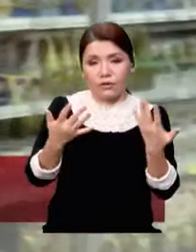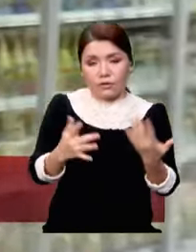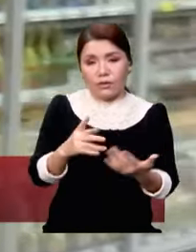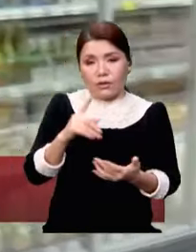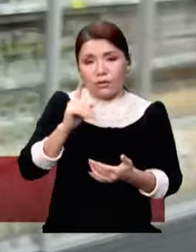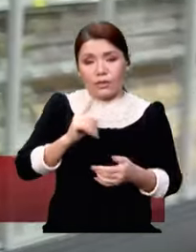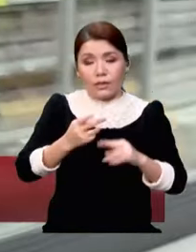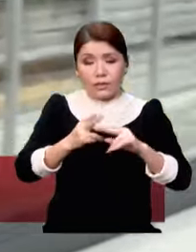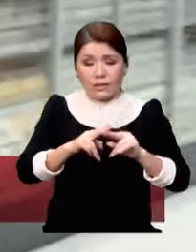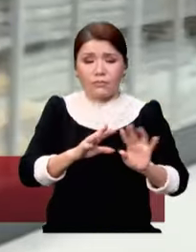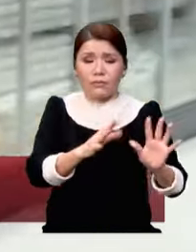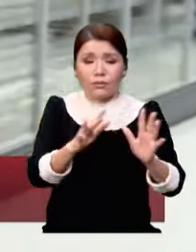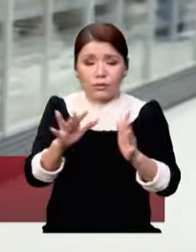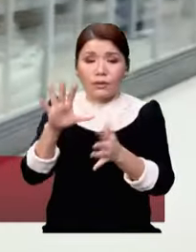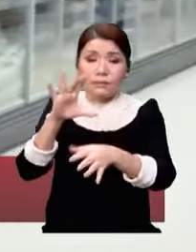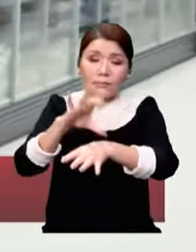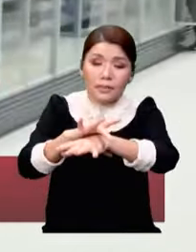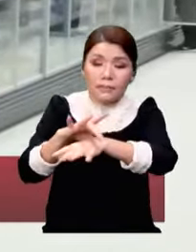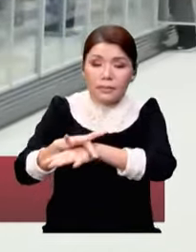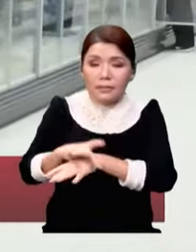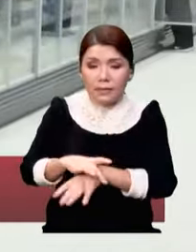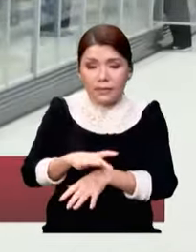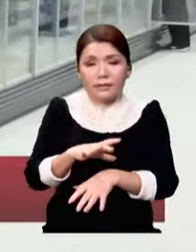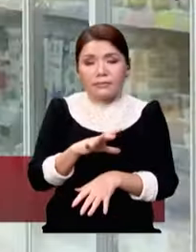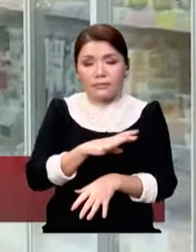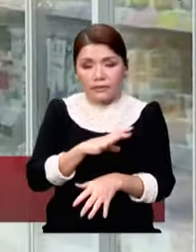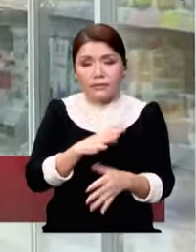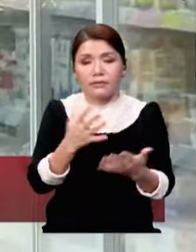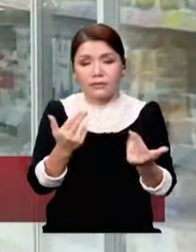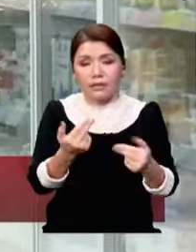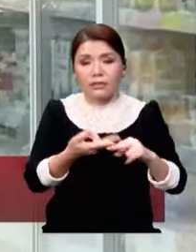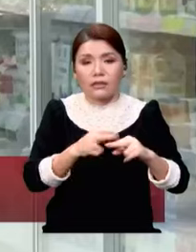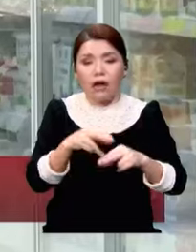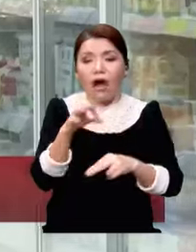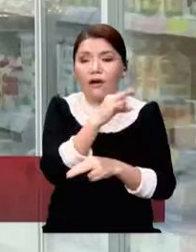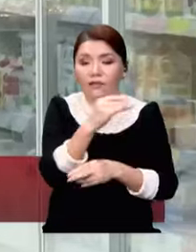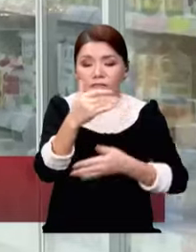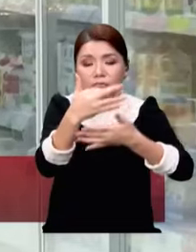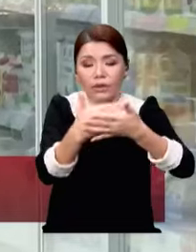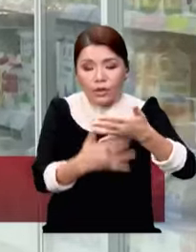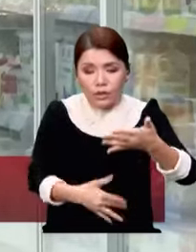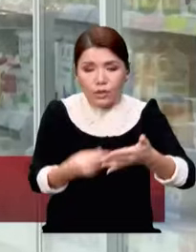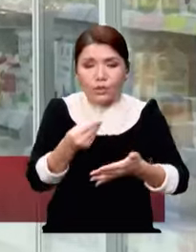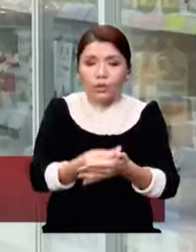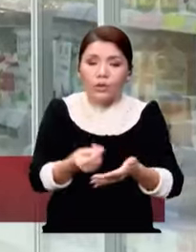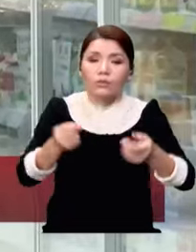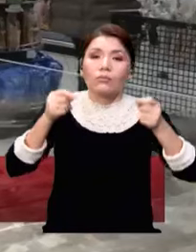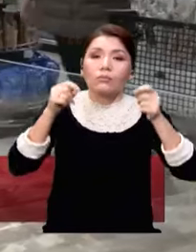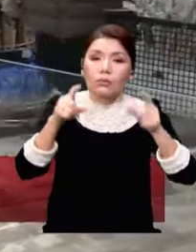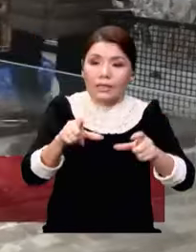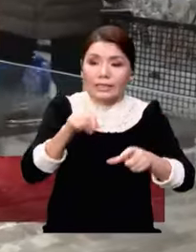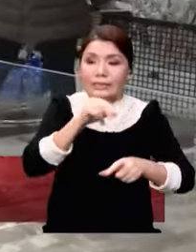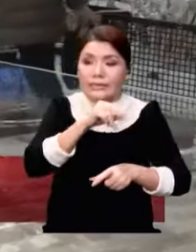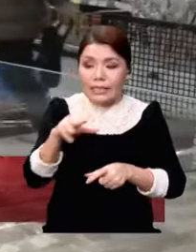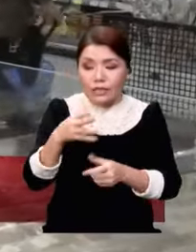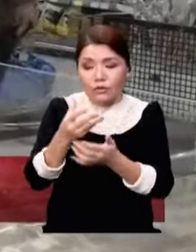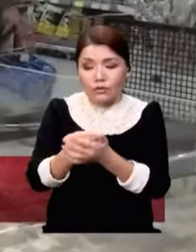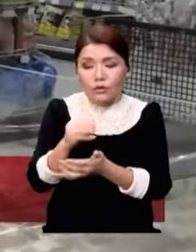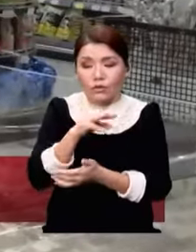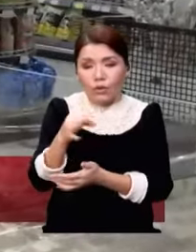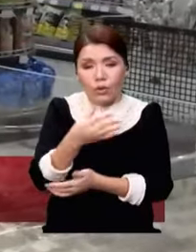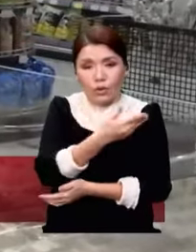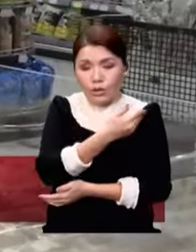действительно такие инциденты разоблачены, говорить не приходится. Официальных данных по схемам удорожания продуктов через свои ТО пока